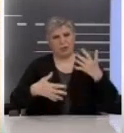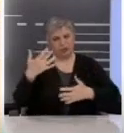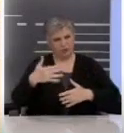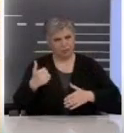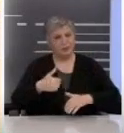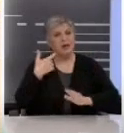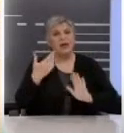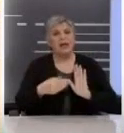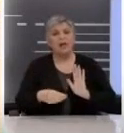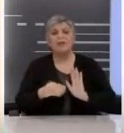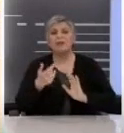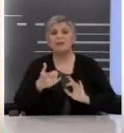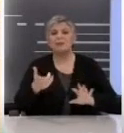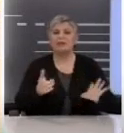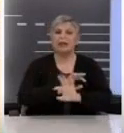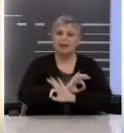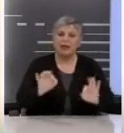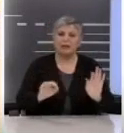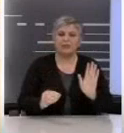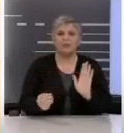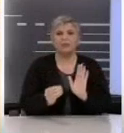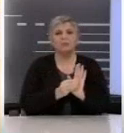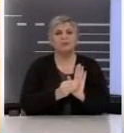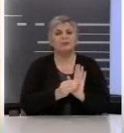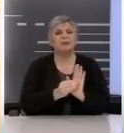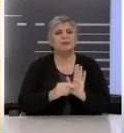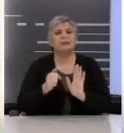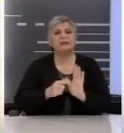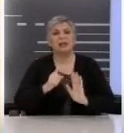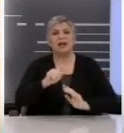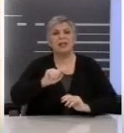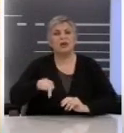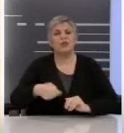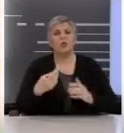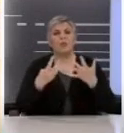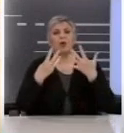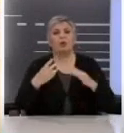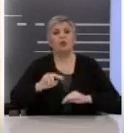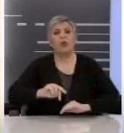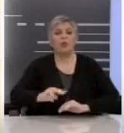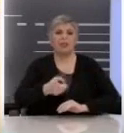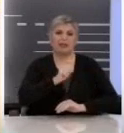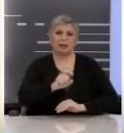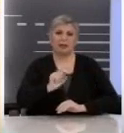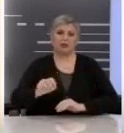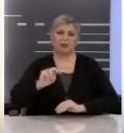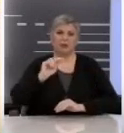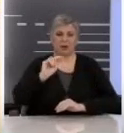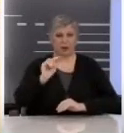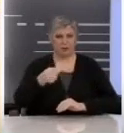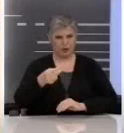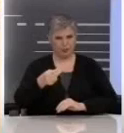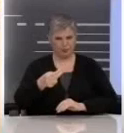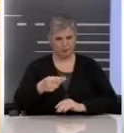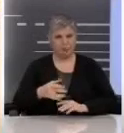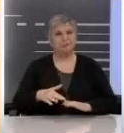νομοθετούμε, έχουμε ήδη νομοθετήσει δράσεις επιπλέον 1,8 δισεκατομμυρίων ευρώ. Έρχομαι τώρα στο